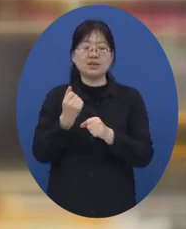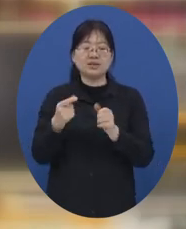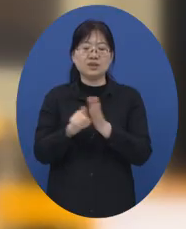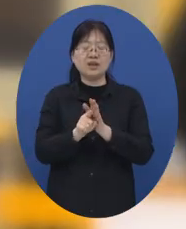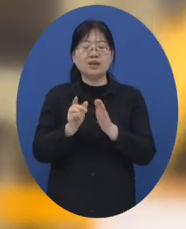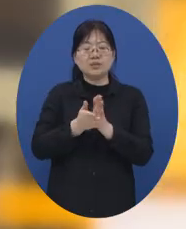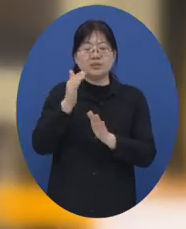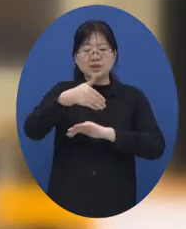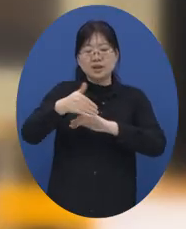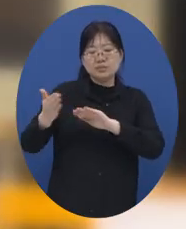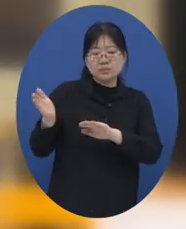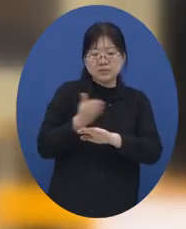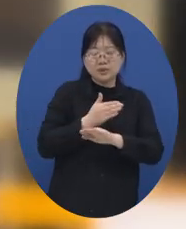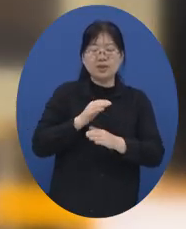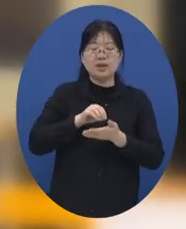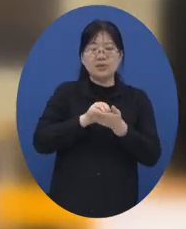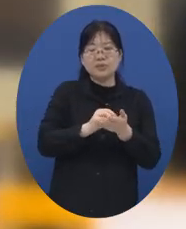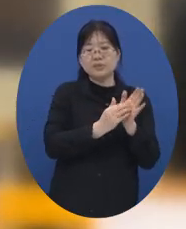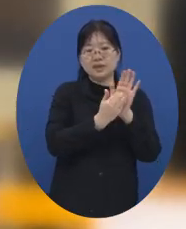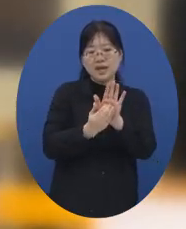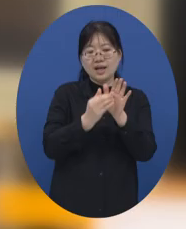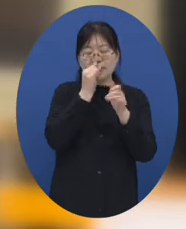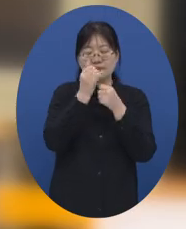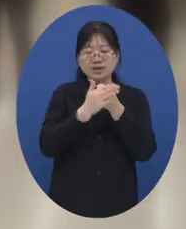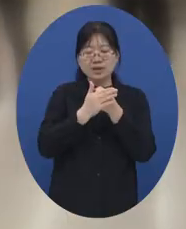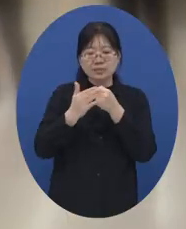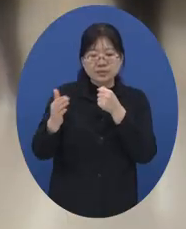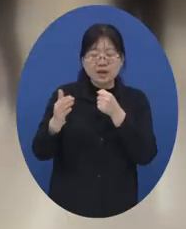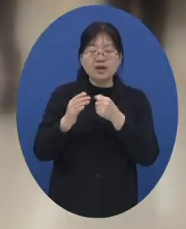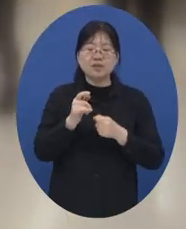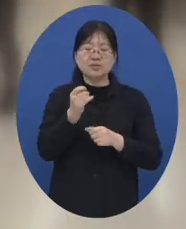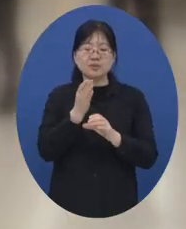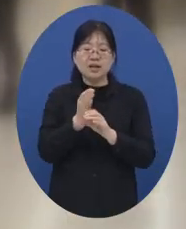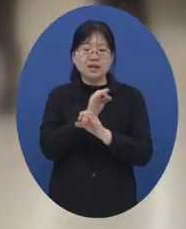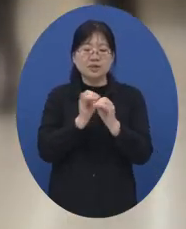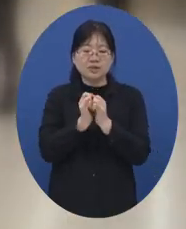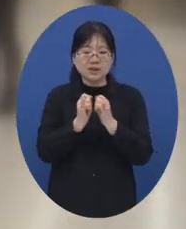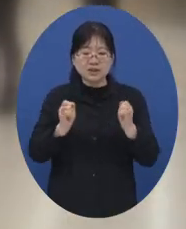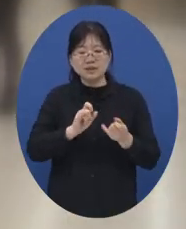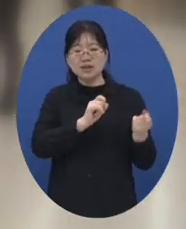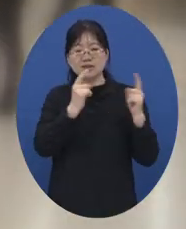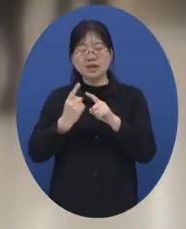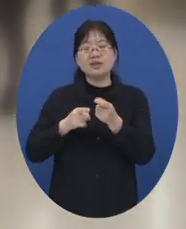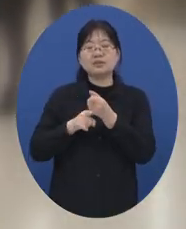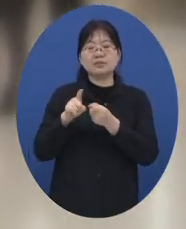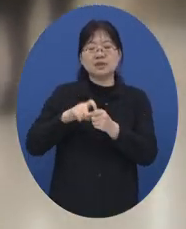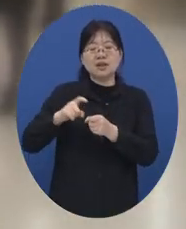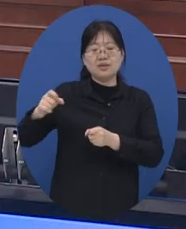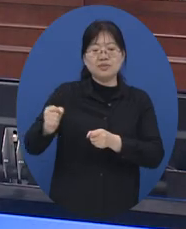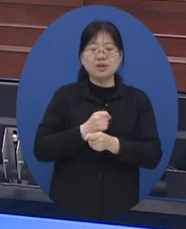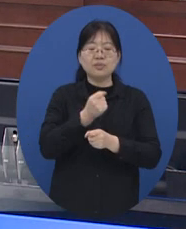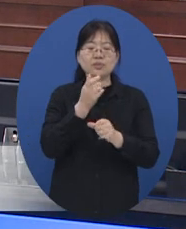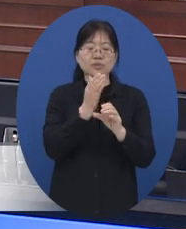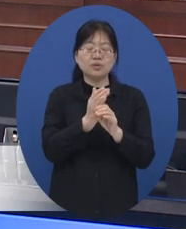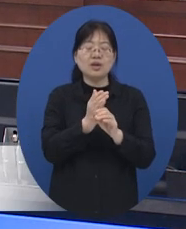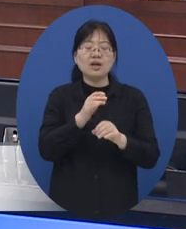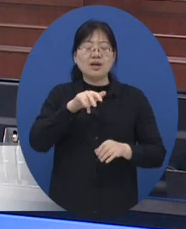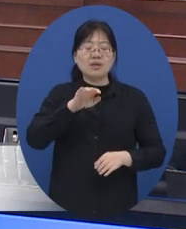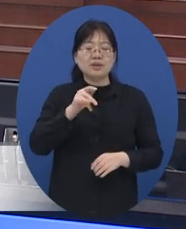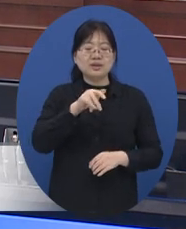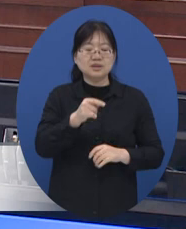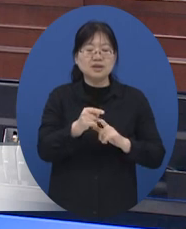도시계획 단계부터 입지를 제한해 소상공인을 보호하고 골목 상권을 살리겠다는 뜻입니다. 또 협의체는